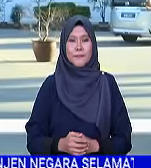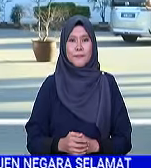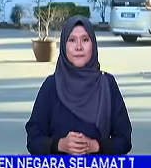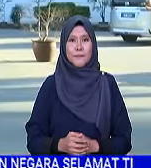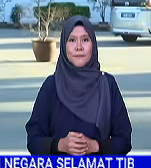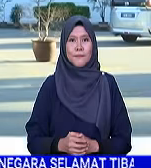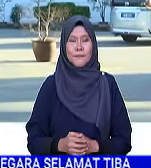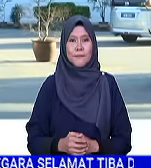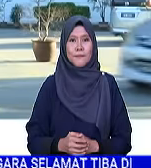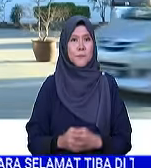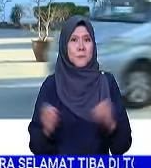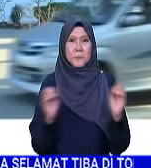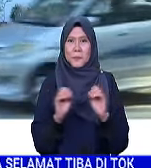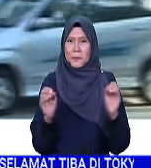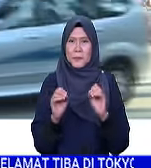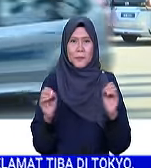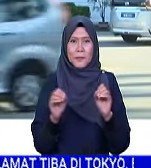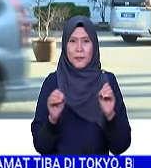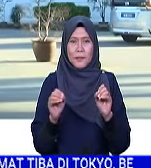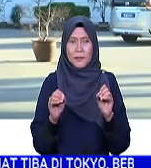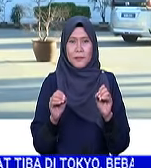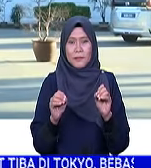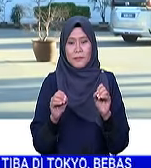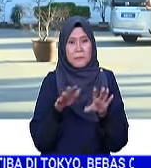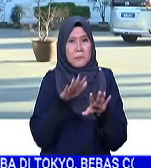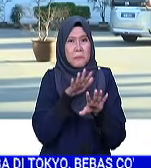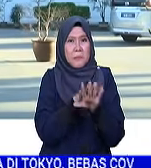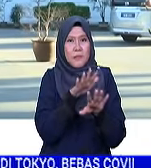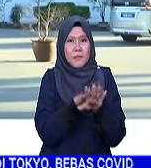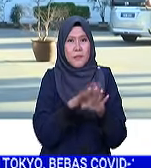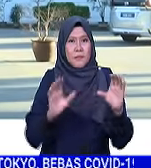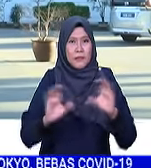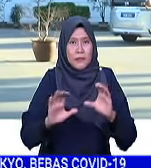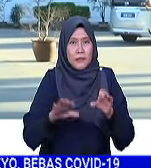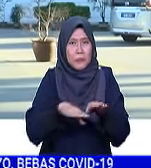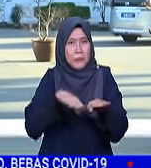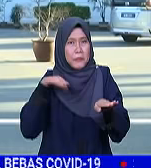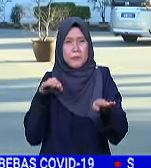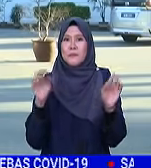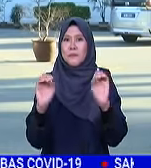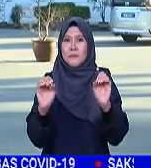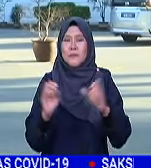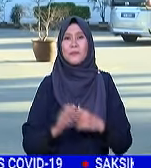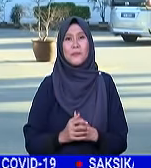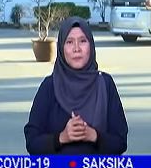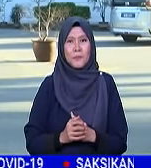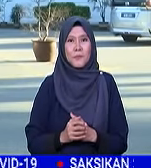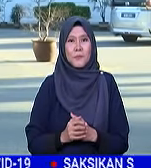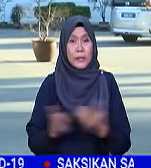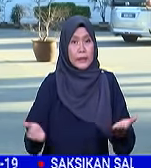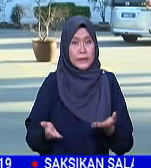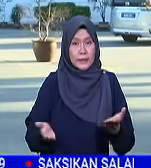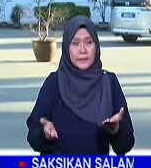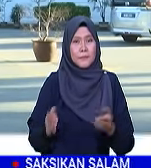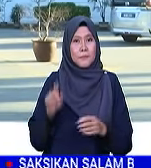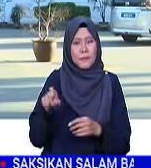Tiada menunjukkan sebarang tanda-tanda penambahan. So di mana di sini kami telah kena